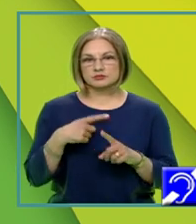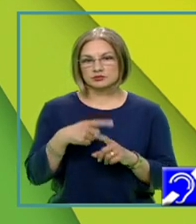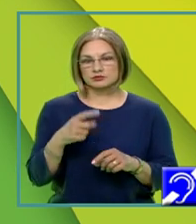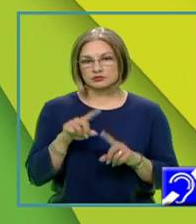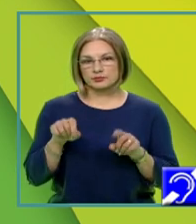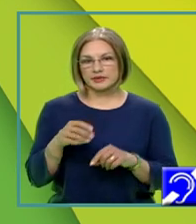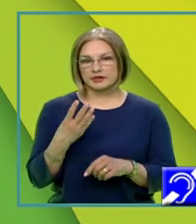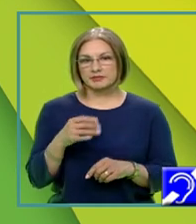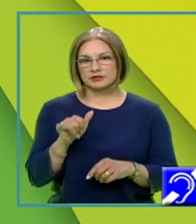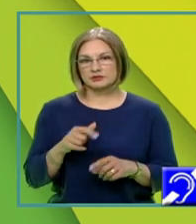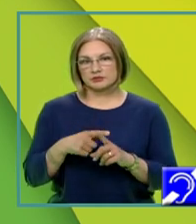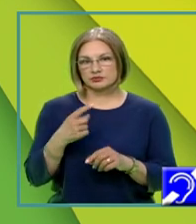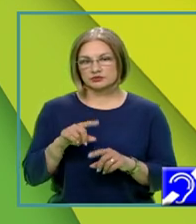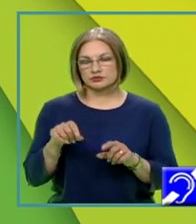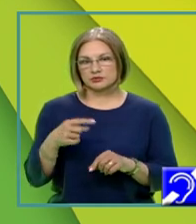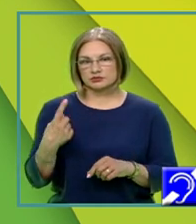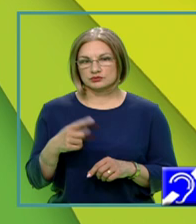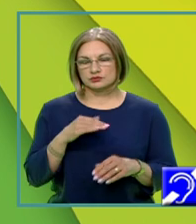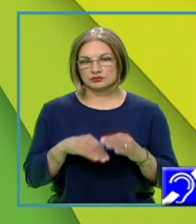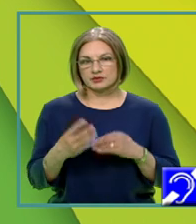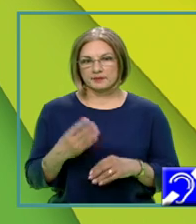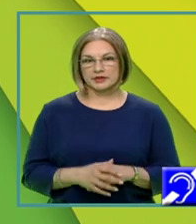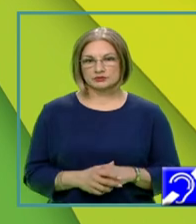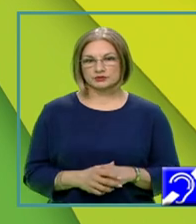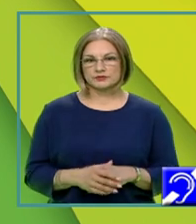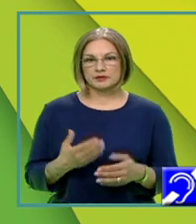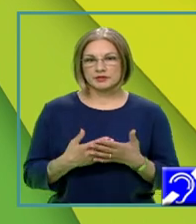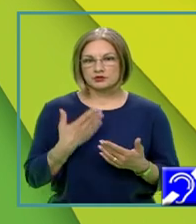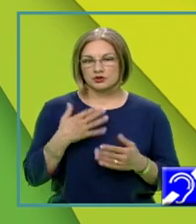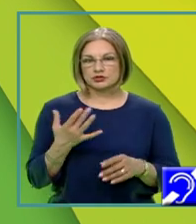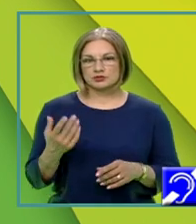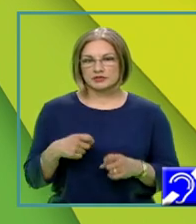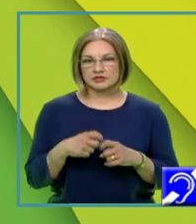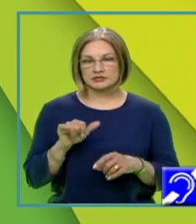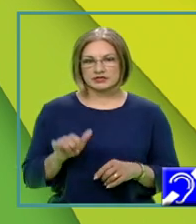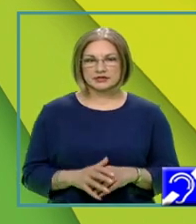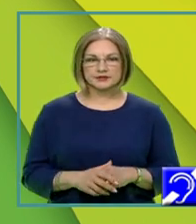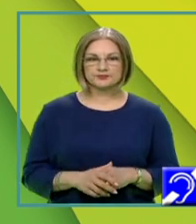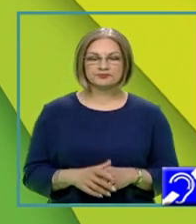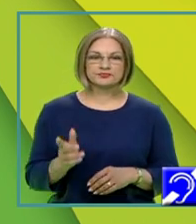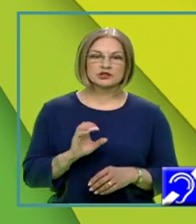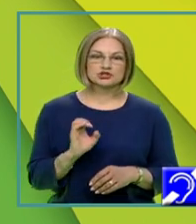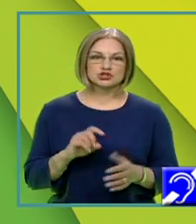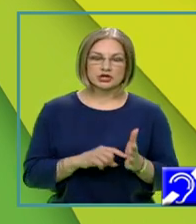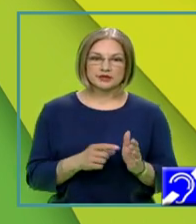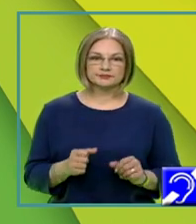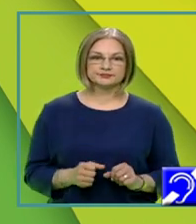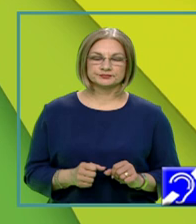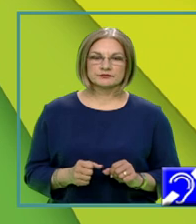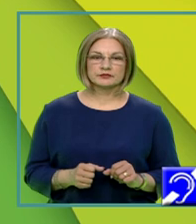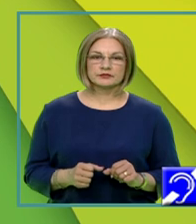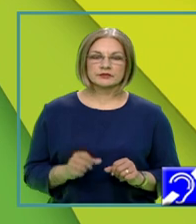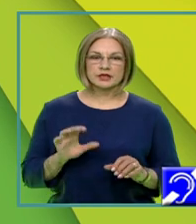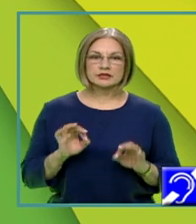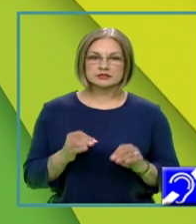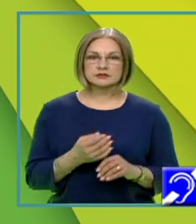x y z sunt nu minus 1 supra 4 pentru orice numere reale x si y și la c Determinați mulțimea numerelor mulțimea valorilor